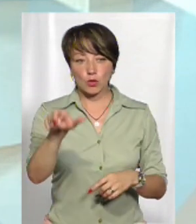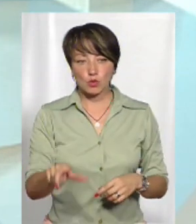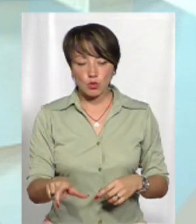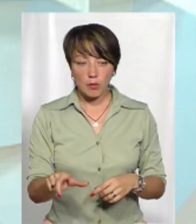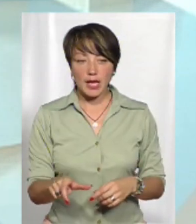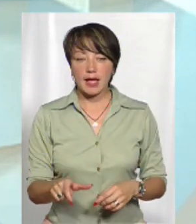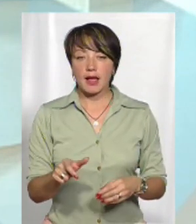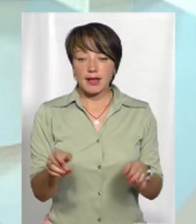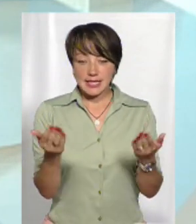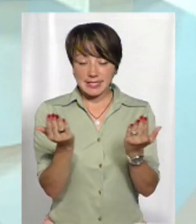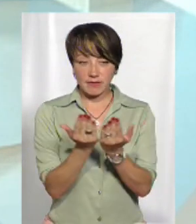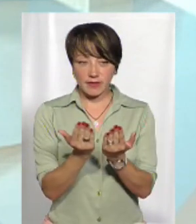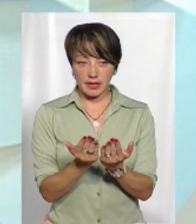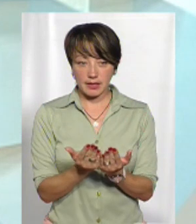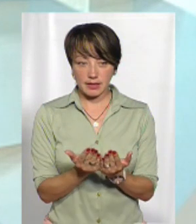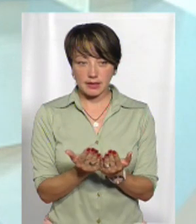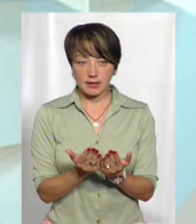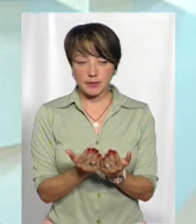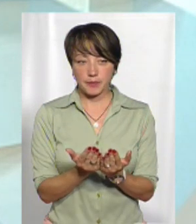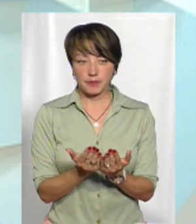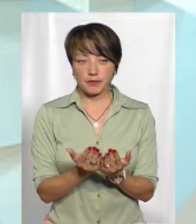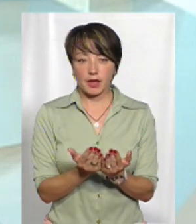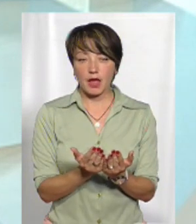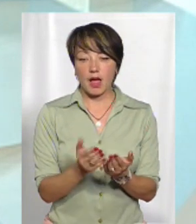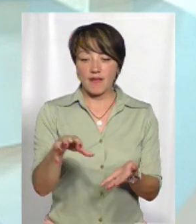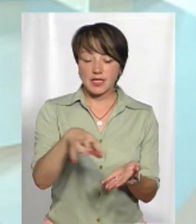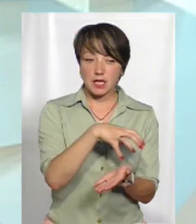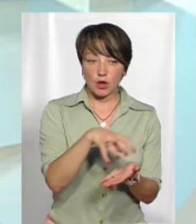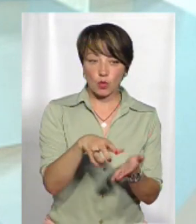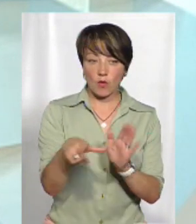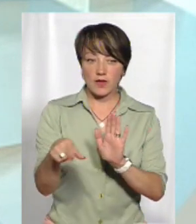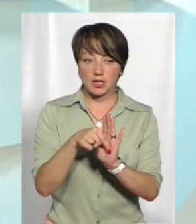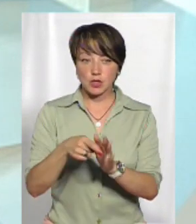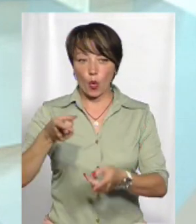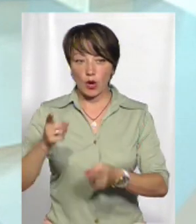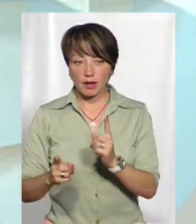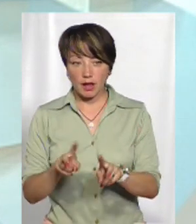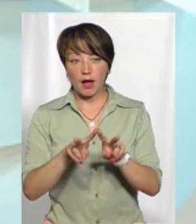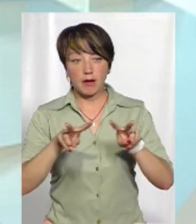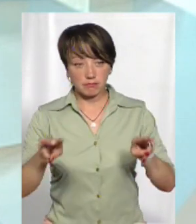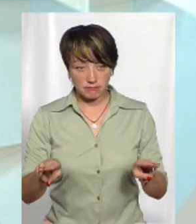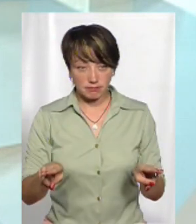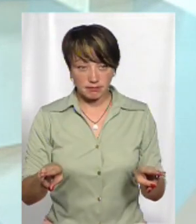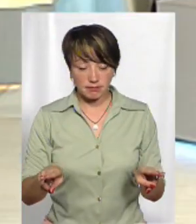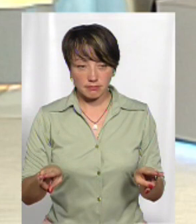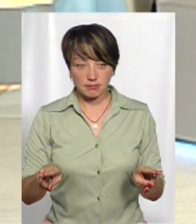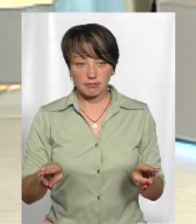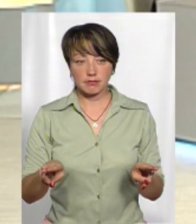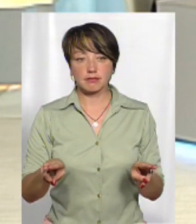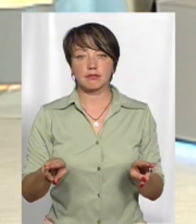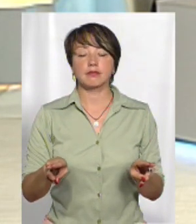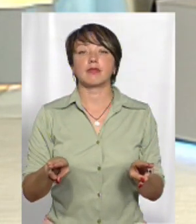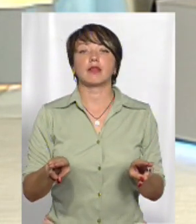особу, звірити ці документи, які він подав відскановані, чи вони сходяться з оригіналами документів.